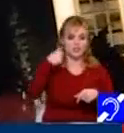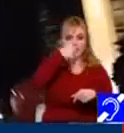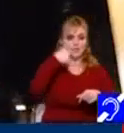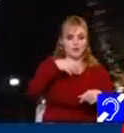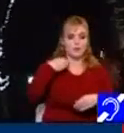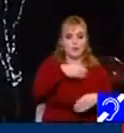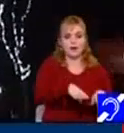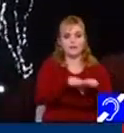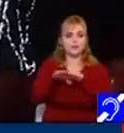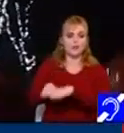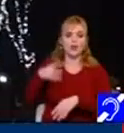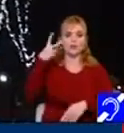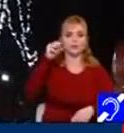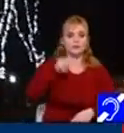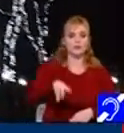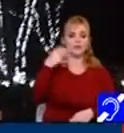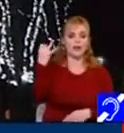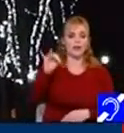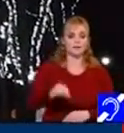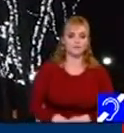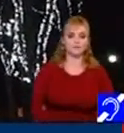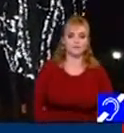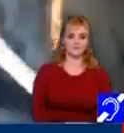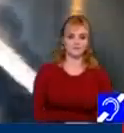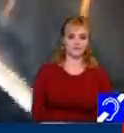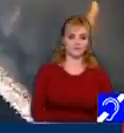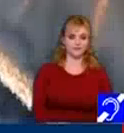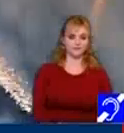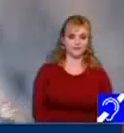an, municipalitatea a alocat 200.000 de lei.